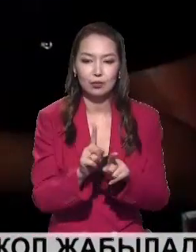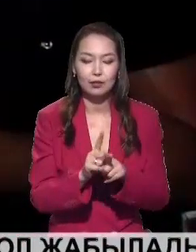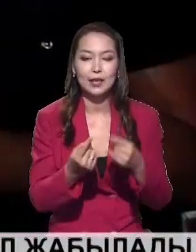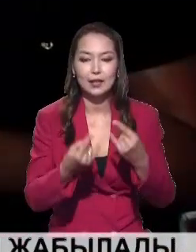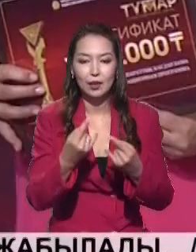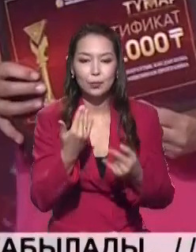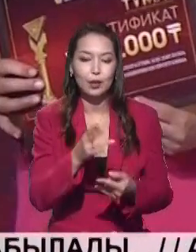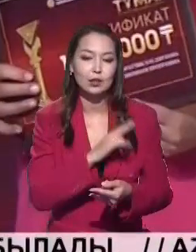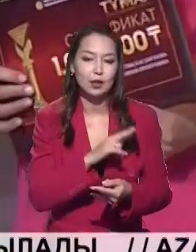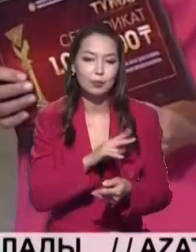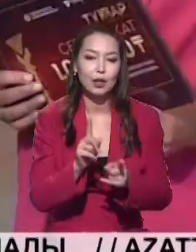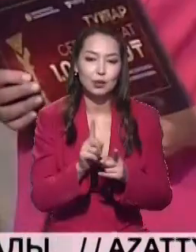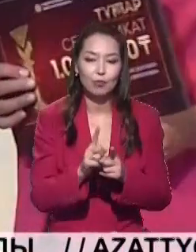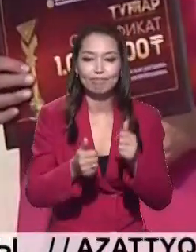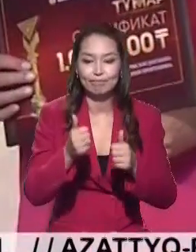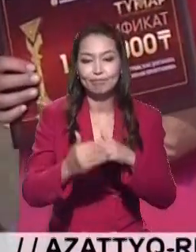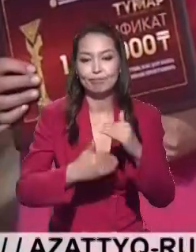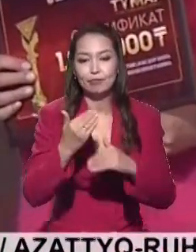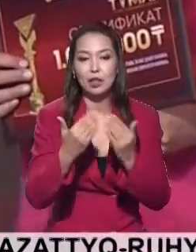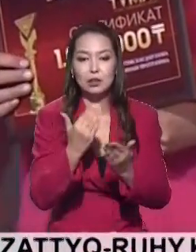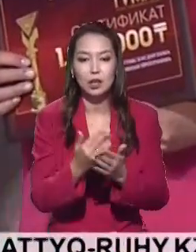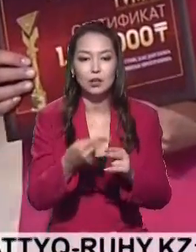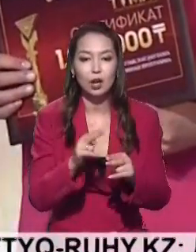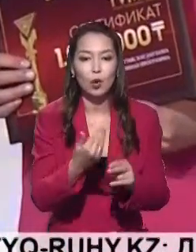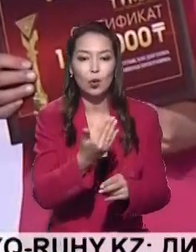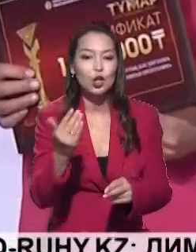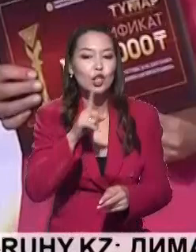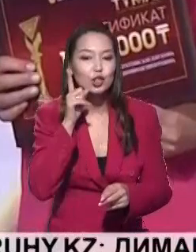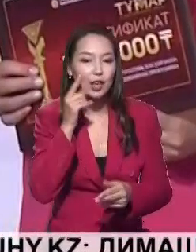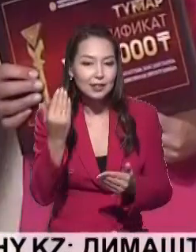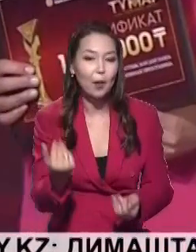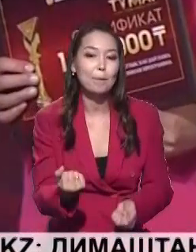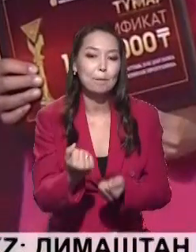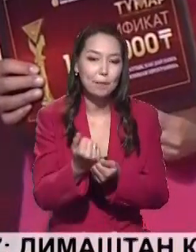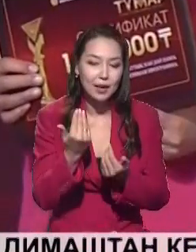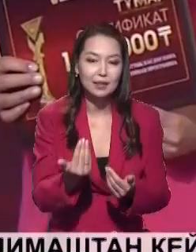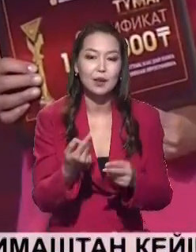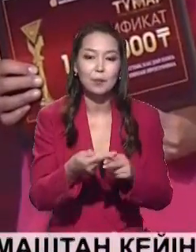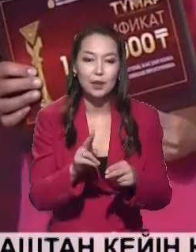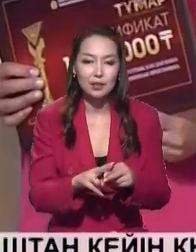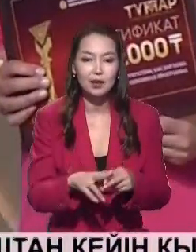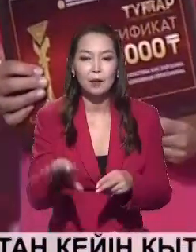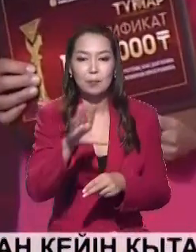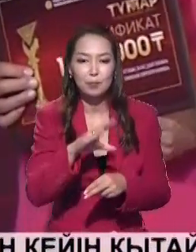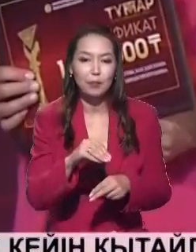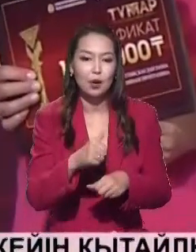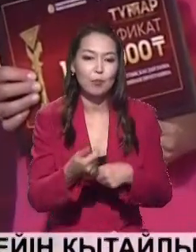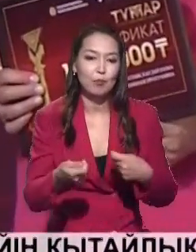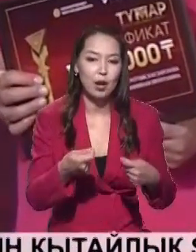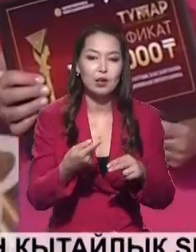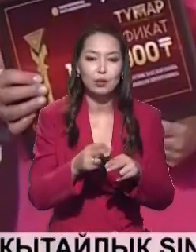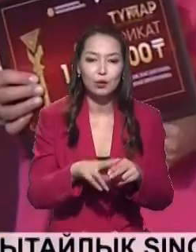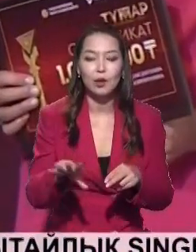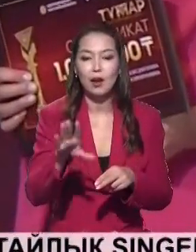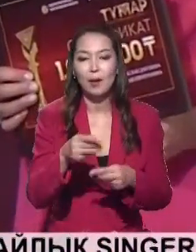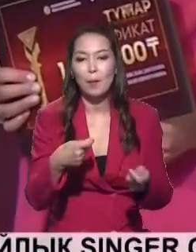бірге бәсекелесіп келе жатыр. Сол осы жастарға қолдау білдіріп отырған Нұрмедиа басшылығына, сондай-ақ өзіміздің телеарна